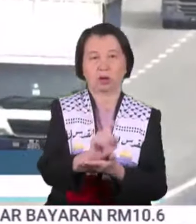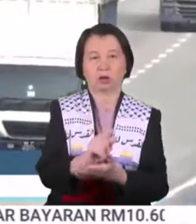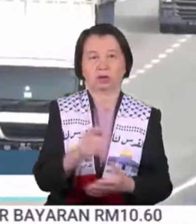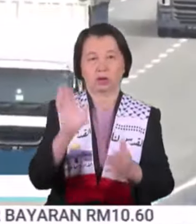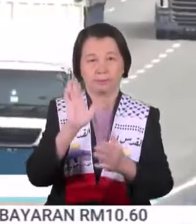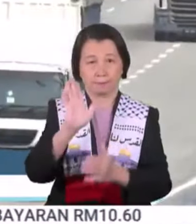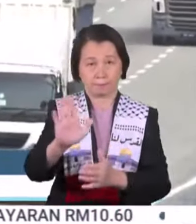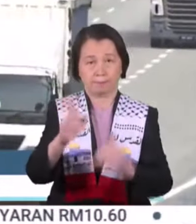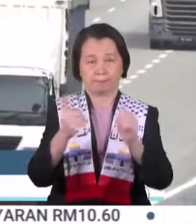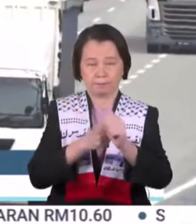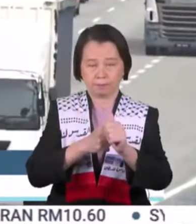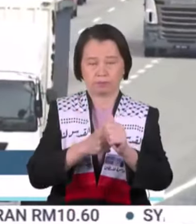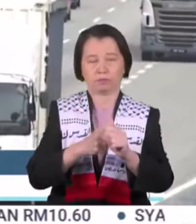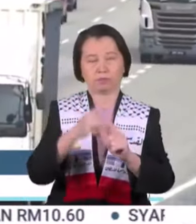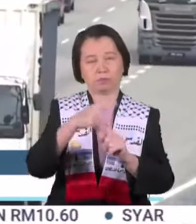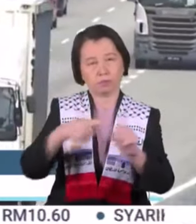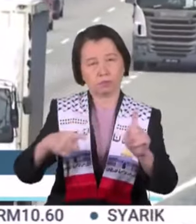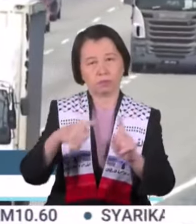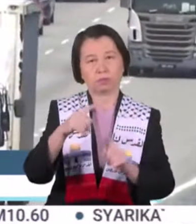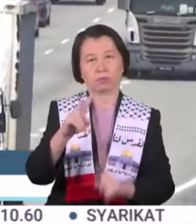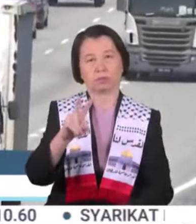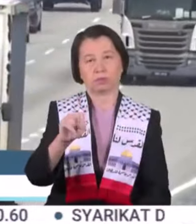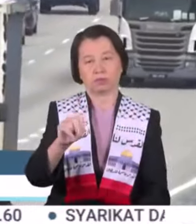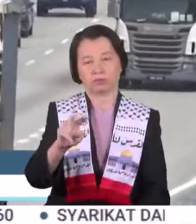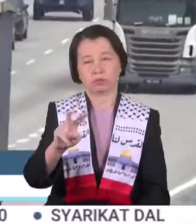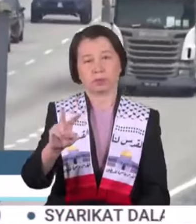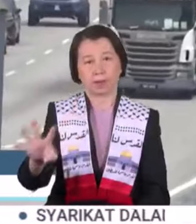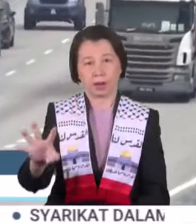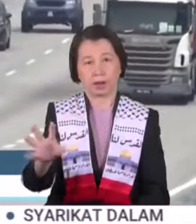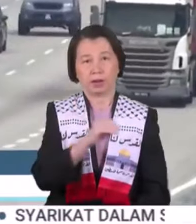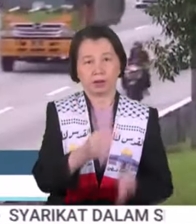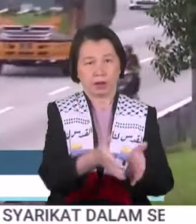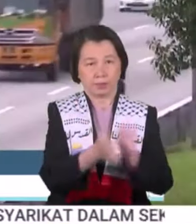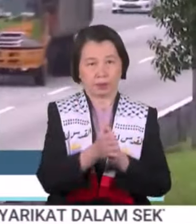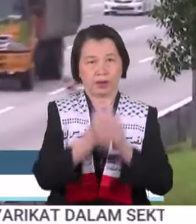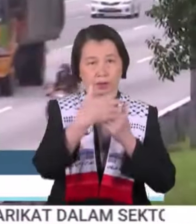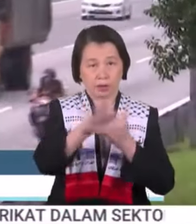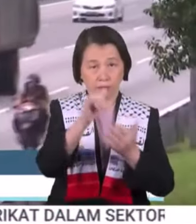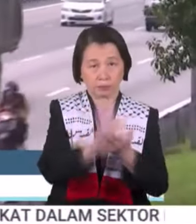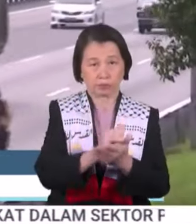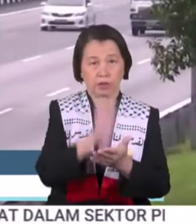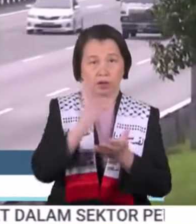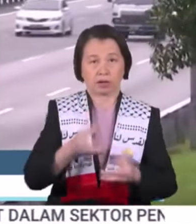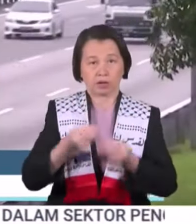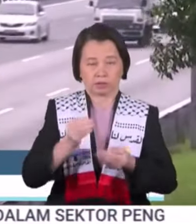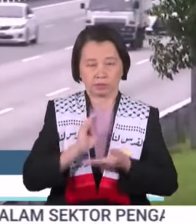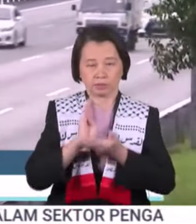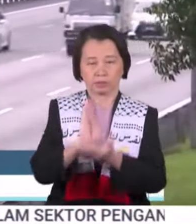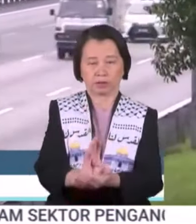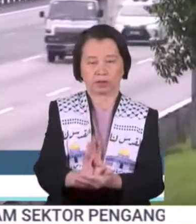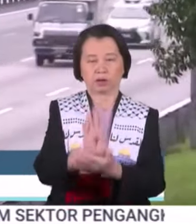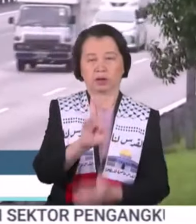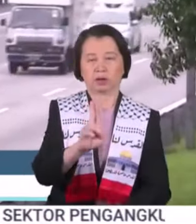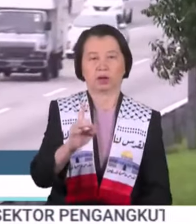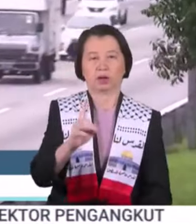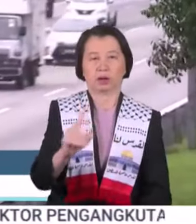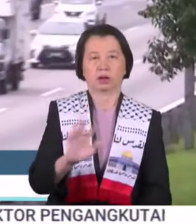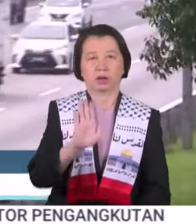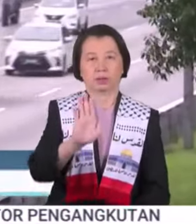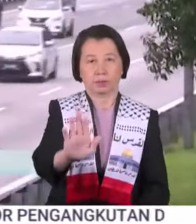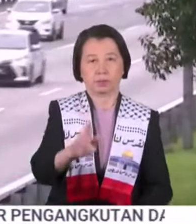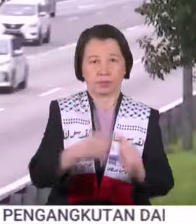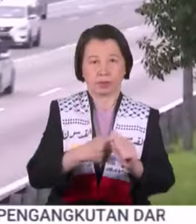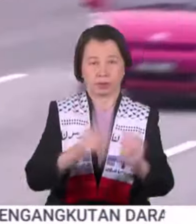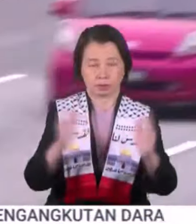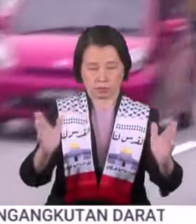pertama menjelang pertengahan Jun 2024. Manakala permohonan selepas tarikh itu akan menerima bantuan Budi Madani pertama